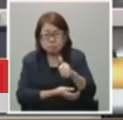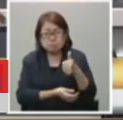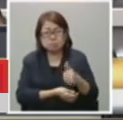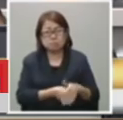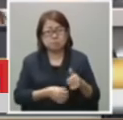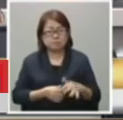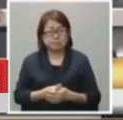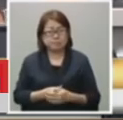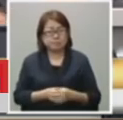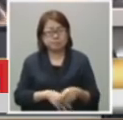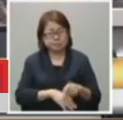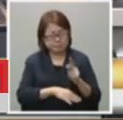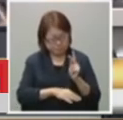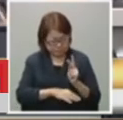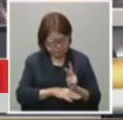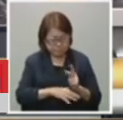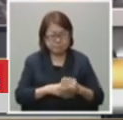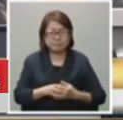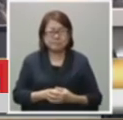ท่านประธานที่เคารพครับ